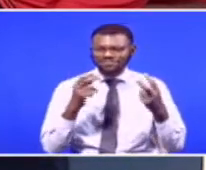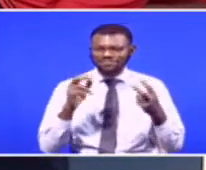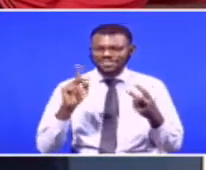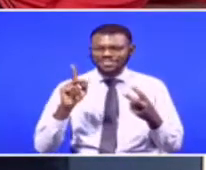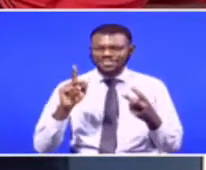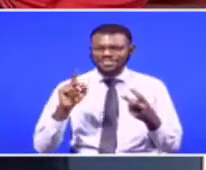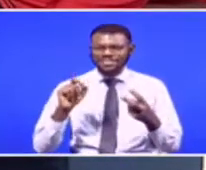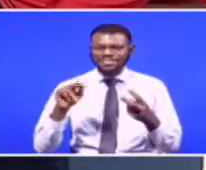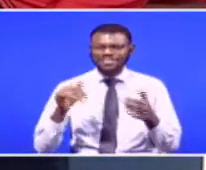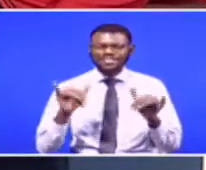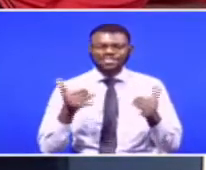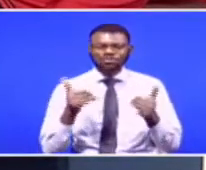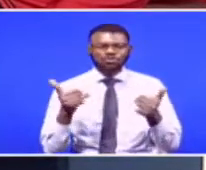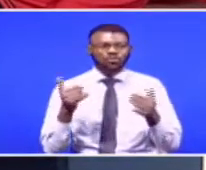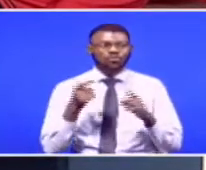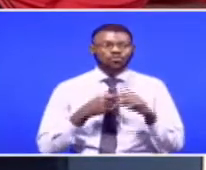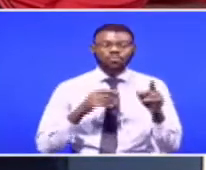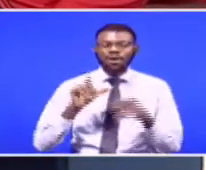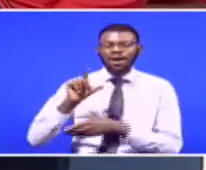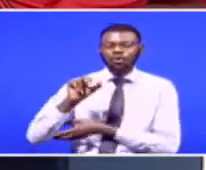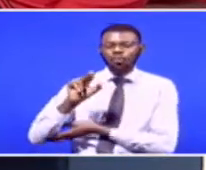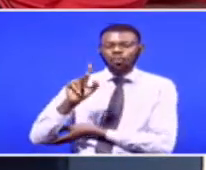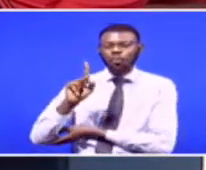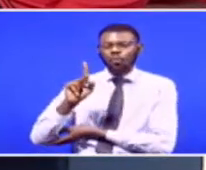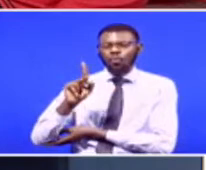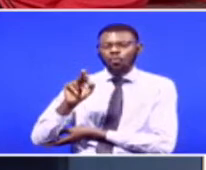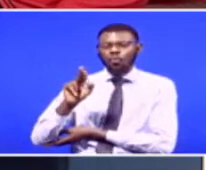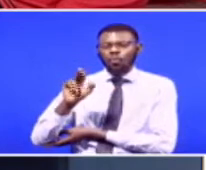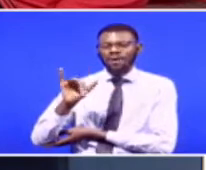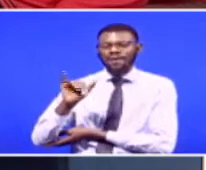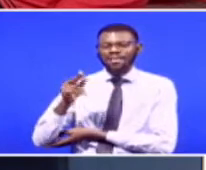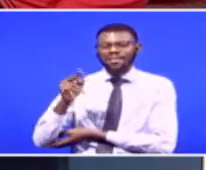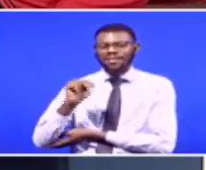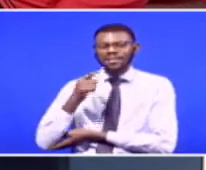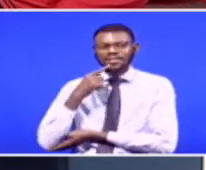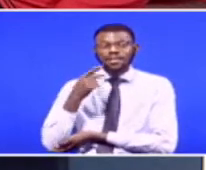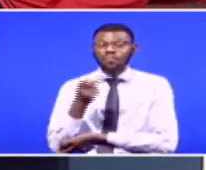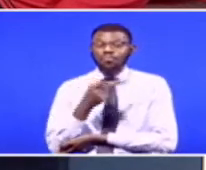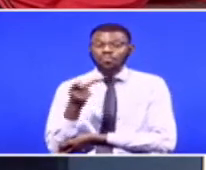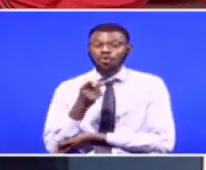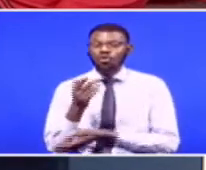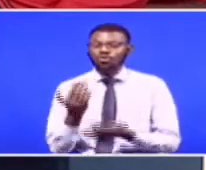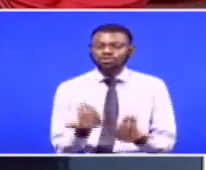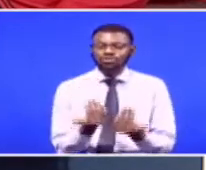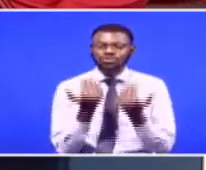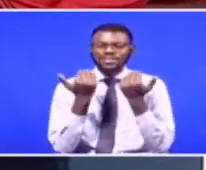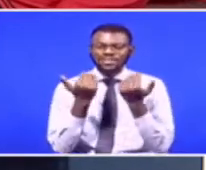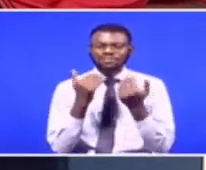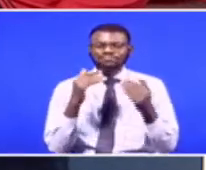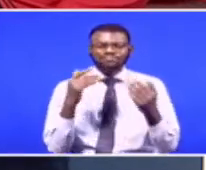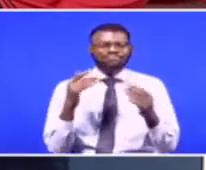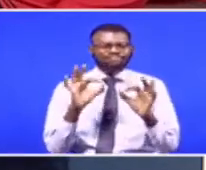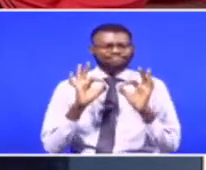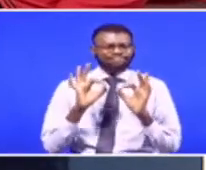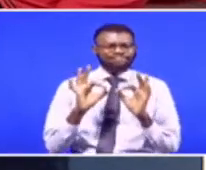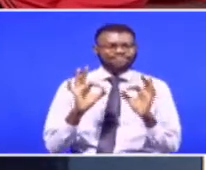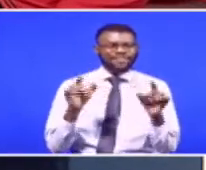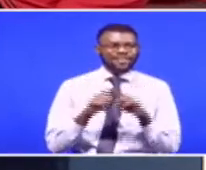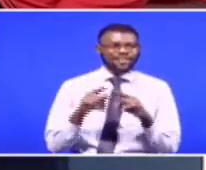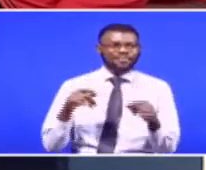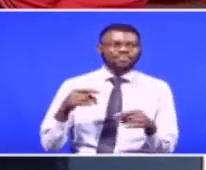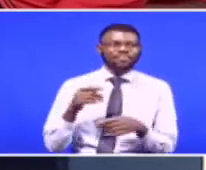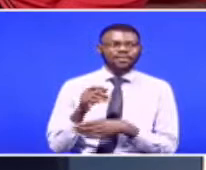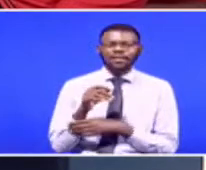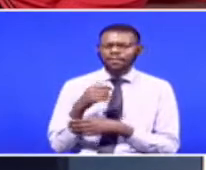KTN ikiwa Kongoni Likuyani sub county. Mwingine anasema, looking smart twin sisters, asante sana. Henry Michubu,